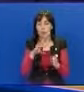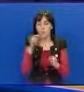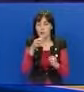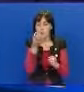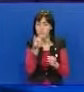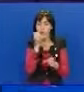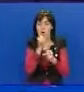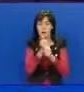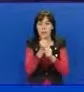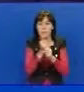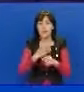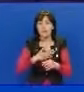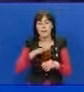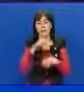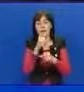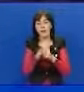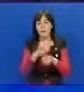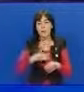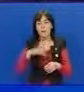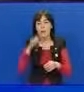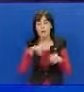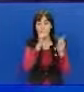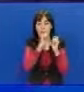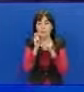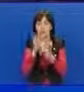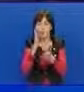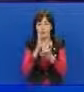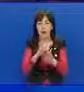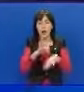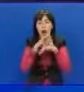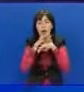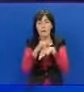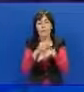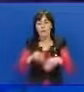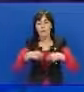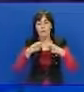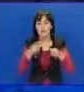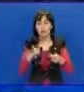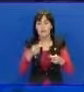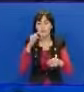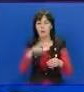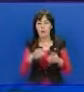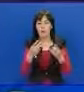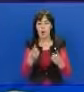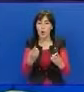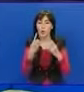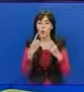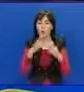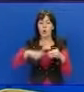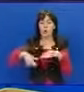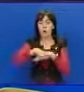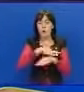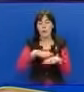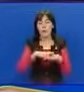берді. Енді негізінен біз арнайы сессия жасап баратырмыз, енді барғаннан кейін тапсырамыз. Оның үстіне мына ұлы дала өсиеттен үлкен кітап